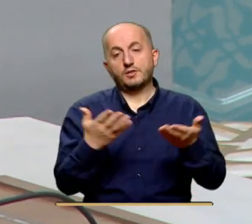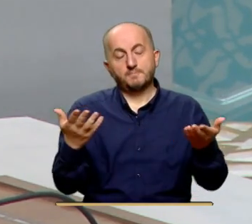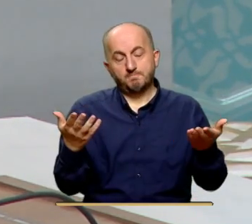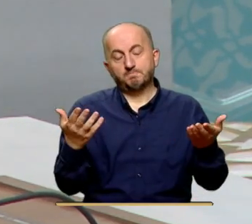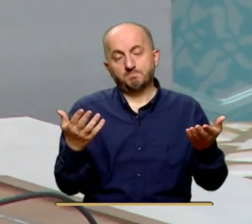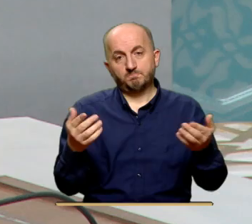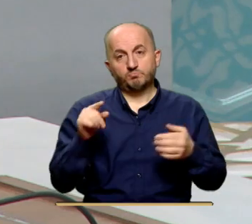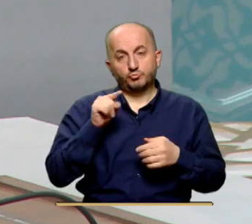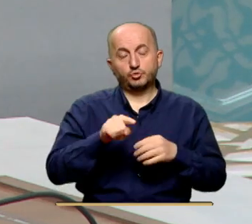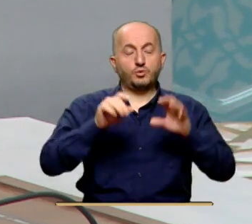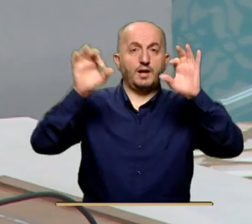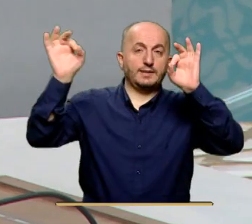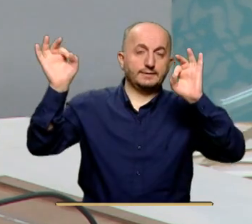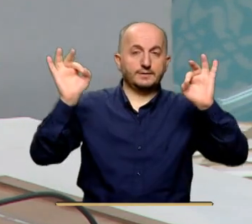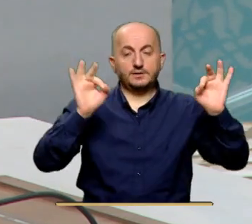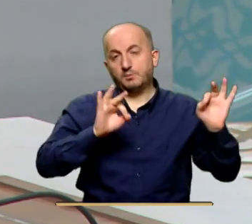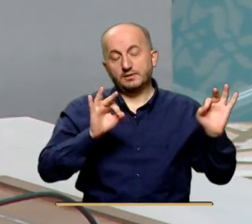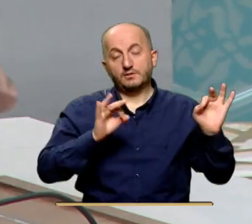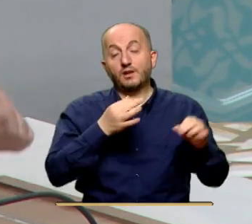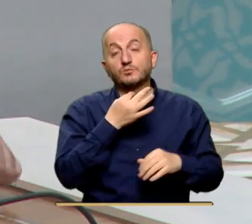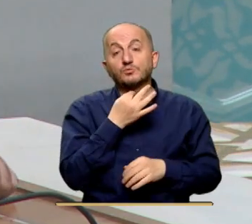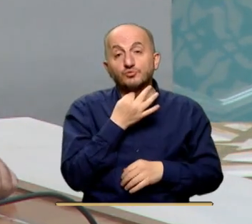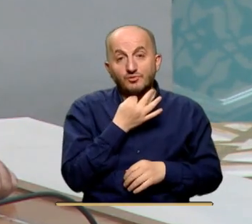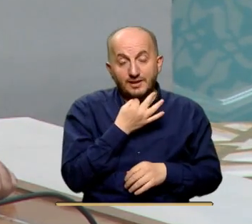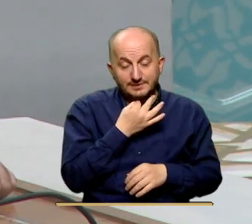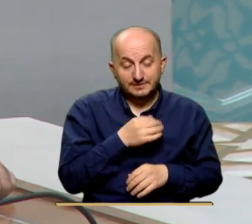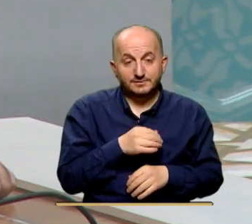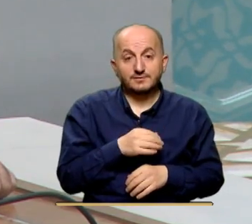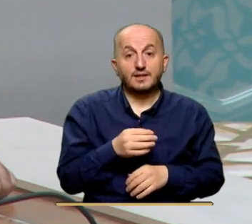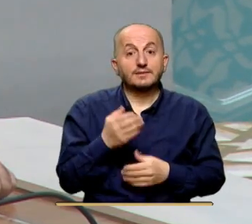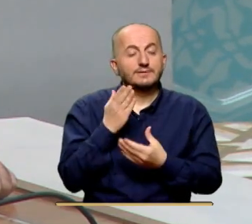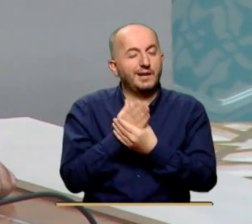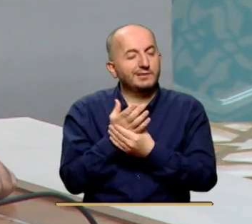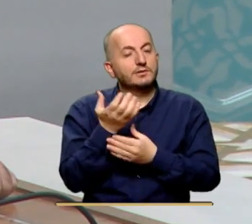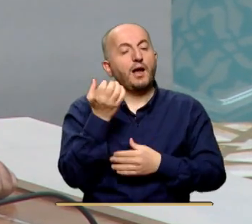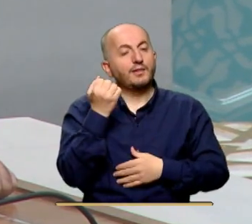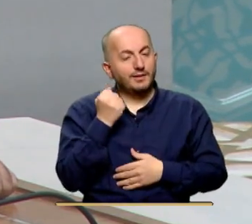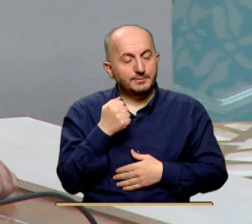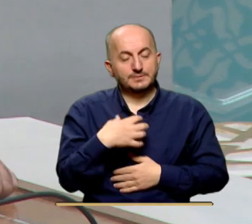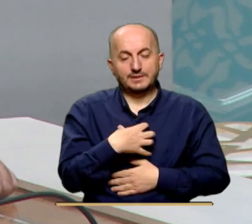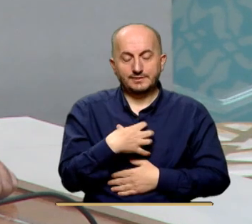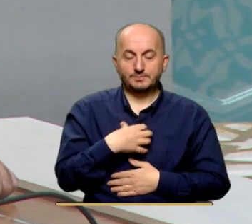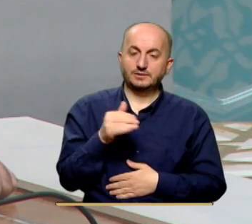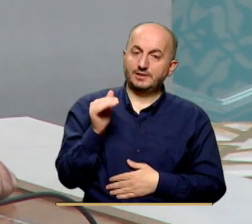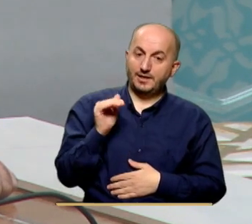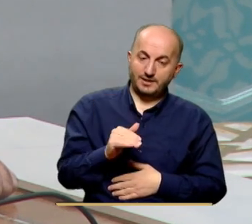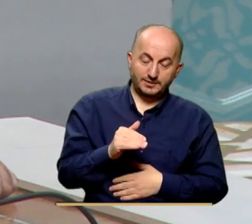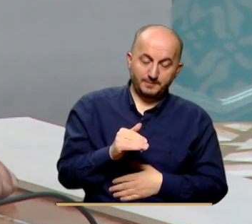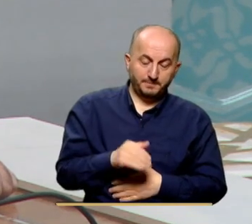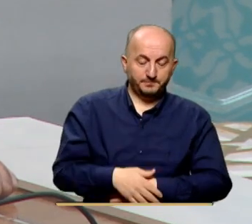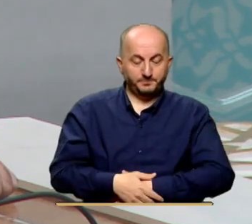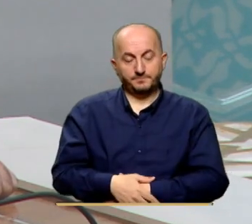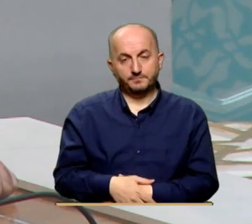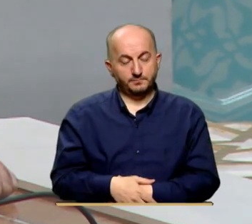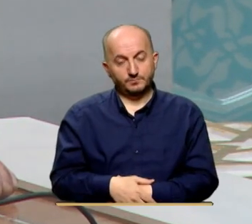şu ayeti kerimeden de lütfen ilham alalım. kendimize gelelim. وَلَا تَهِنُوا